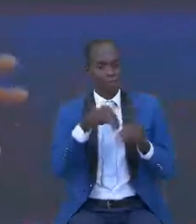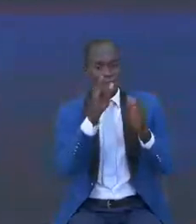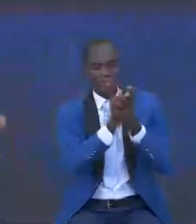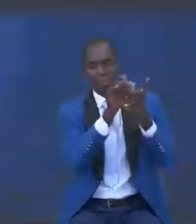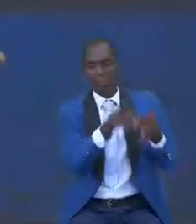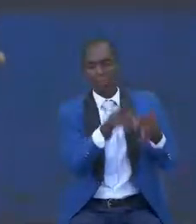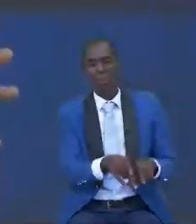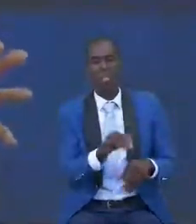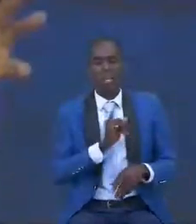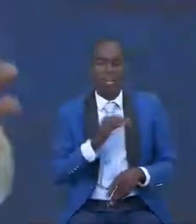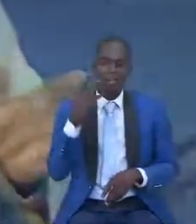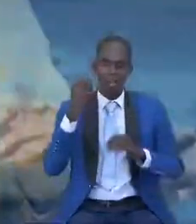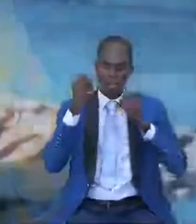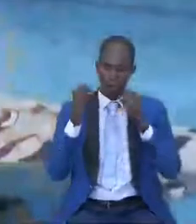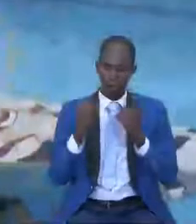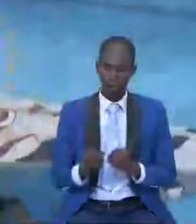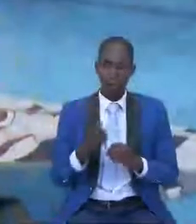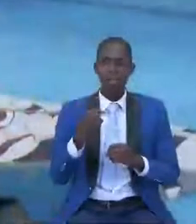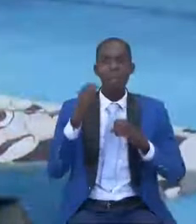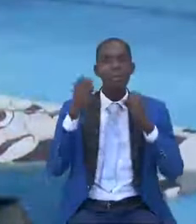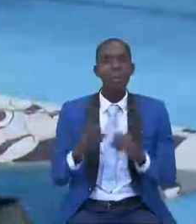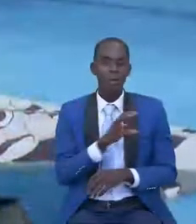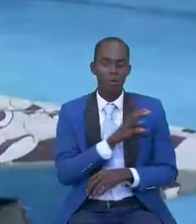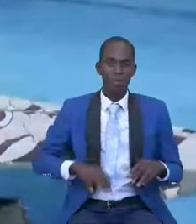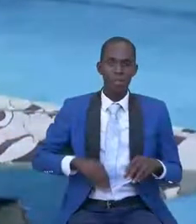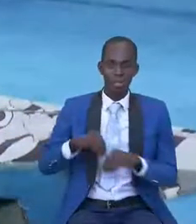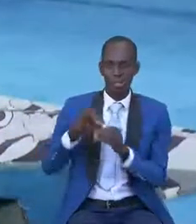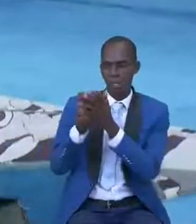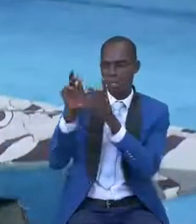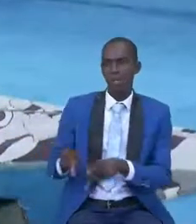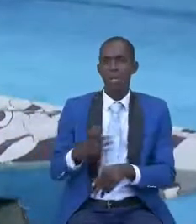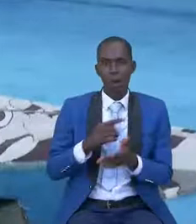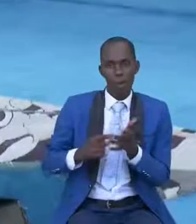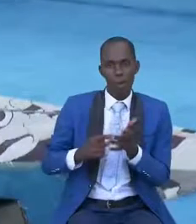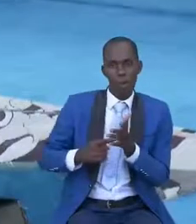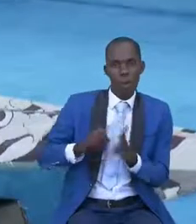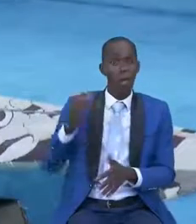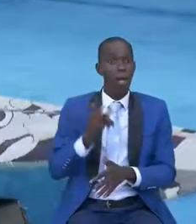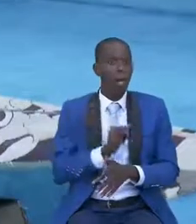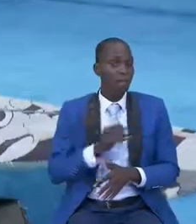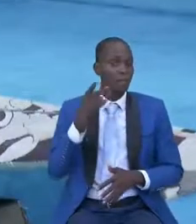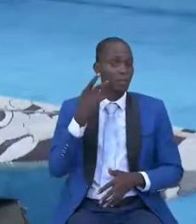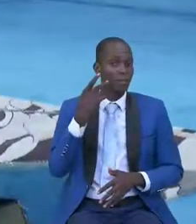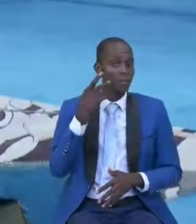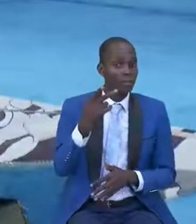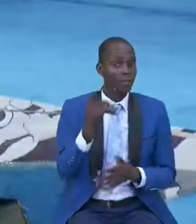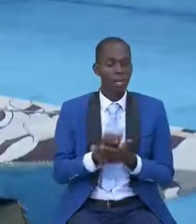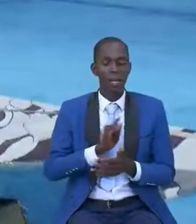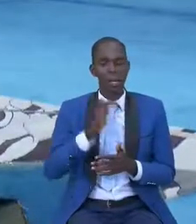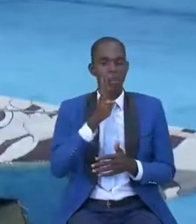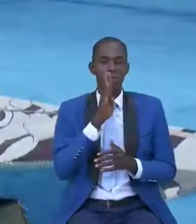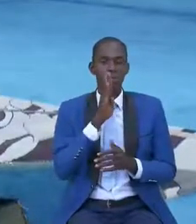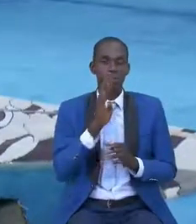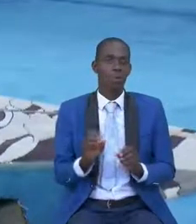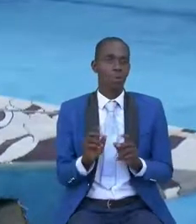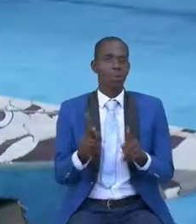guéri. Je vois Jésus en lui. Je vois la puissance de Christ en lui. Et une fois